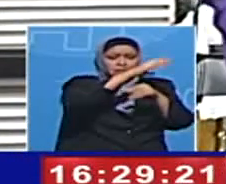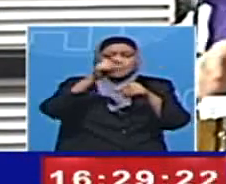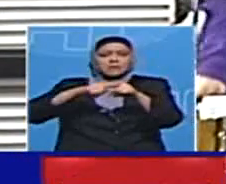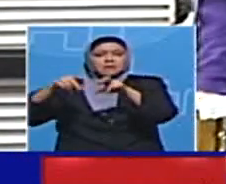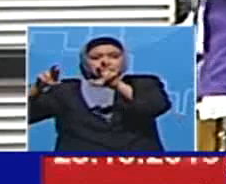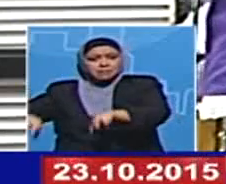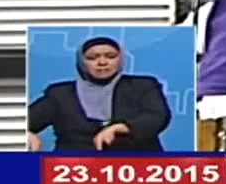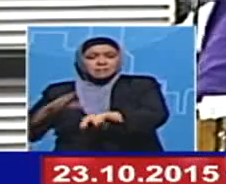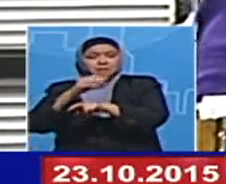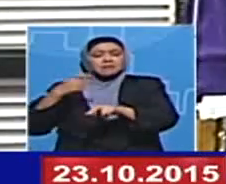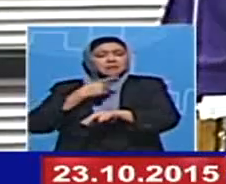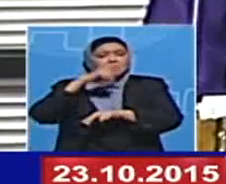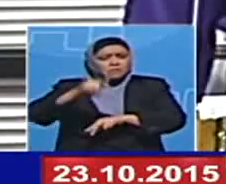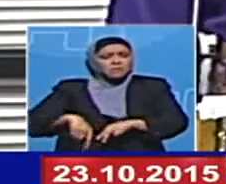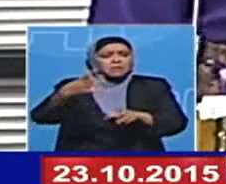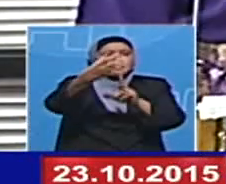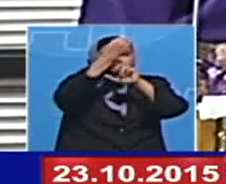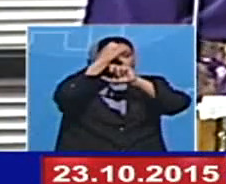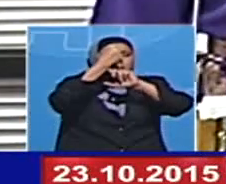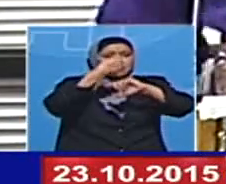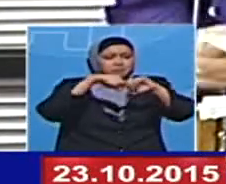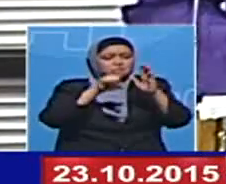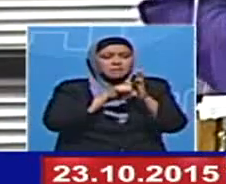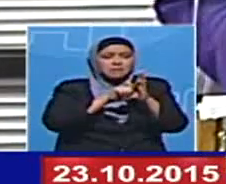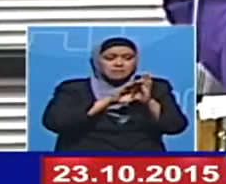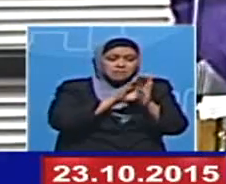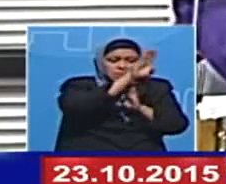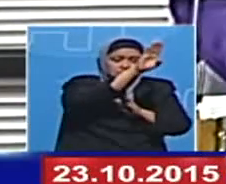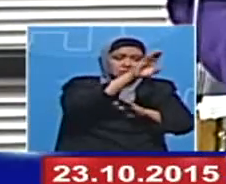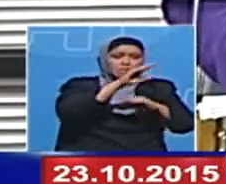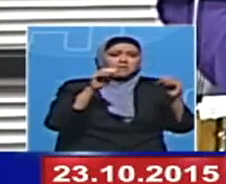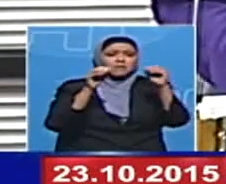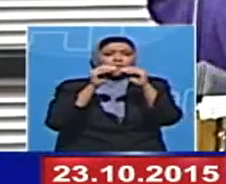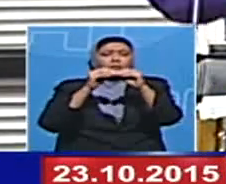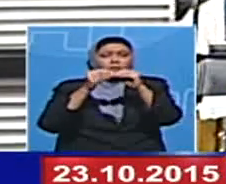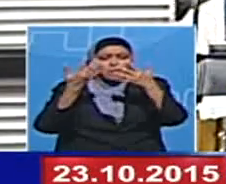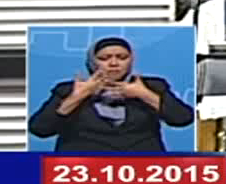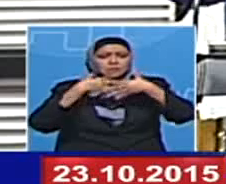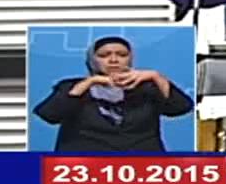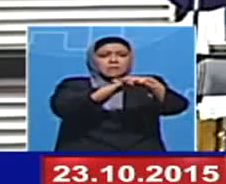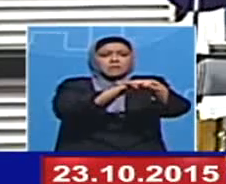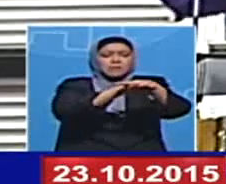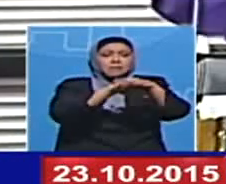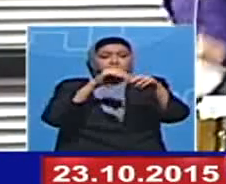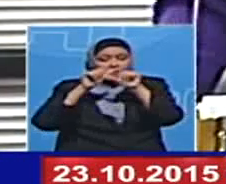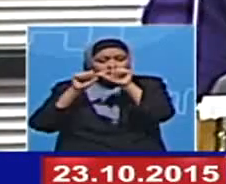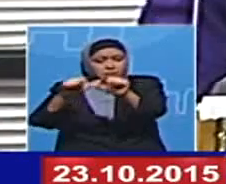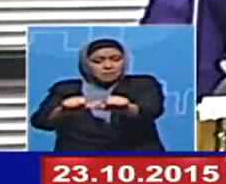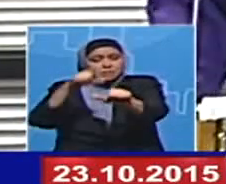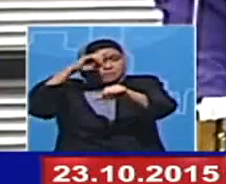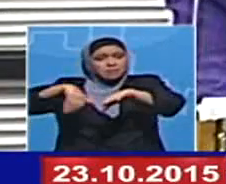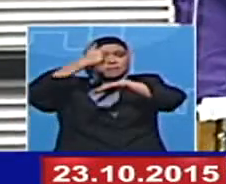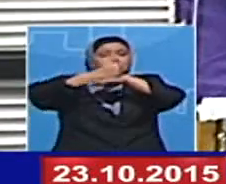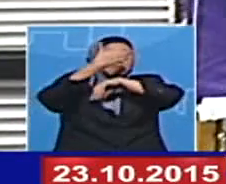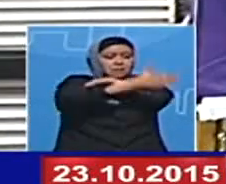itu kita perlu mencapai pertumbuhan yang bersifat inklusif sustainable dan membina sebuah negara